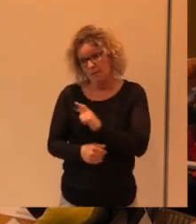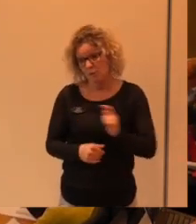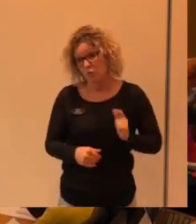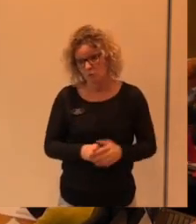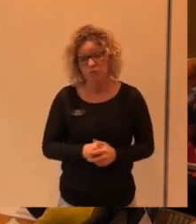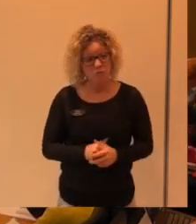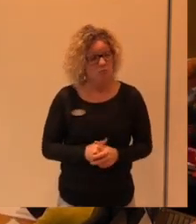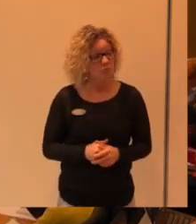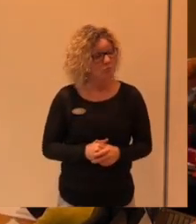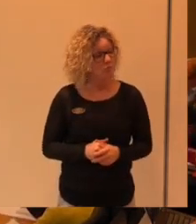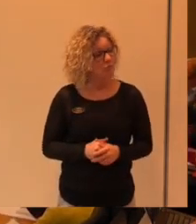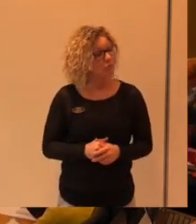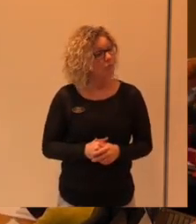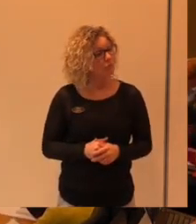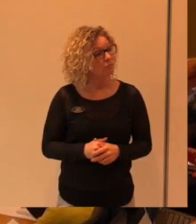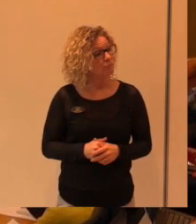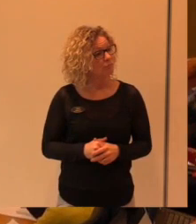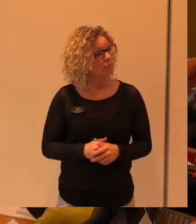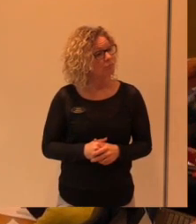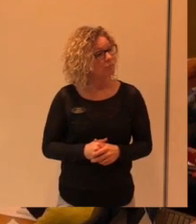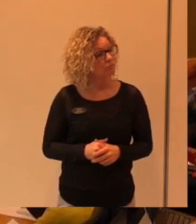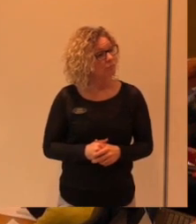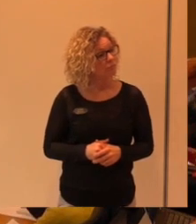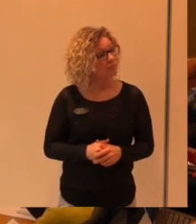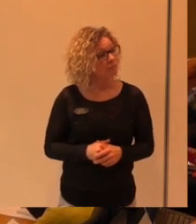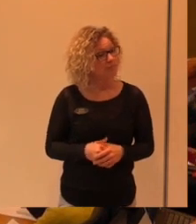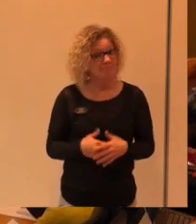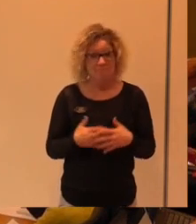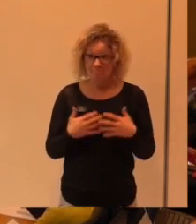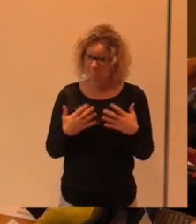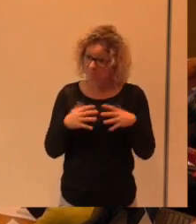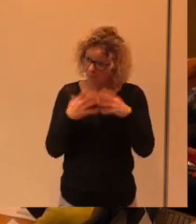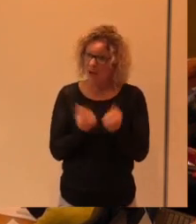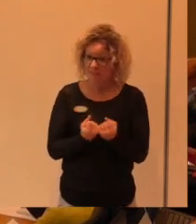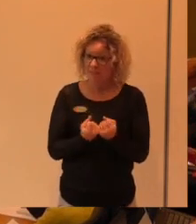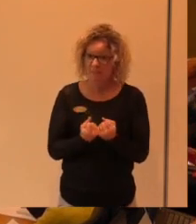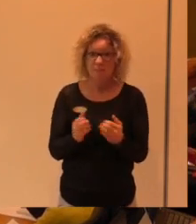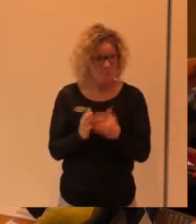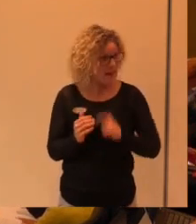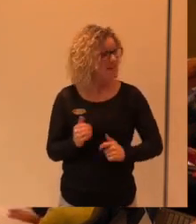Det var det för mig.